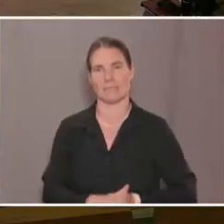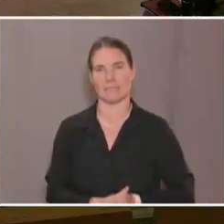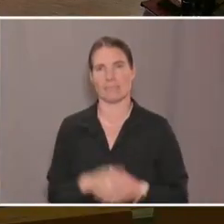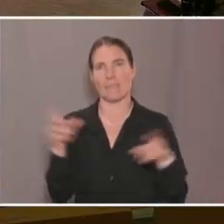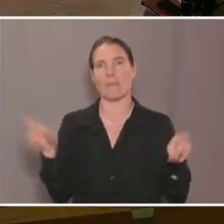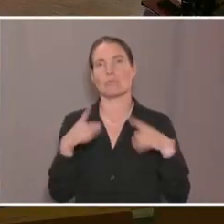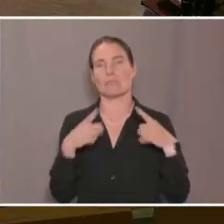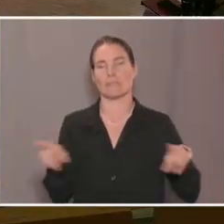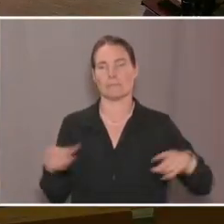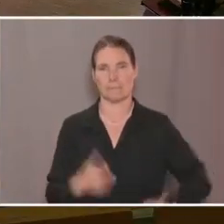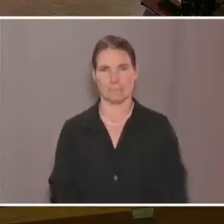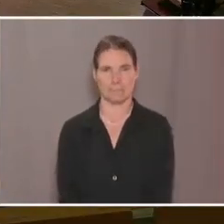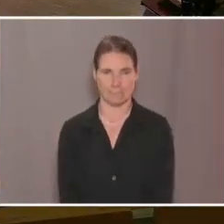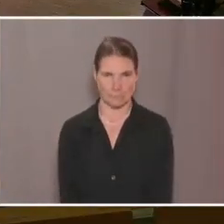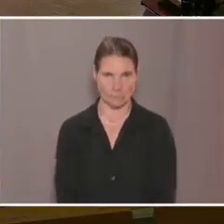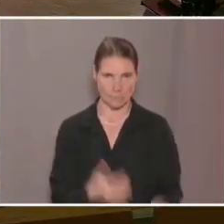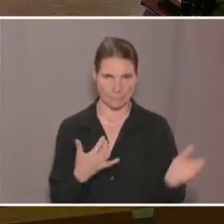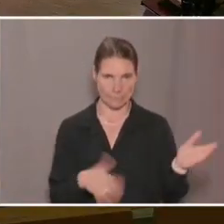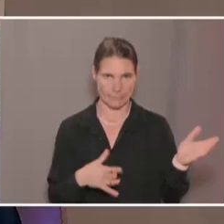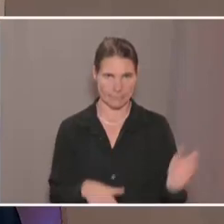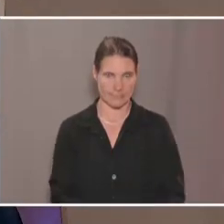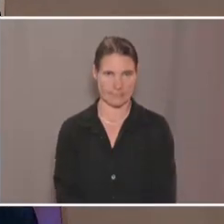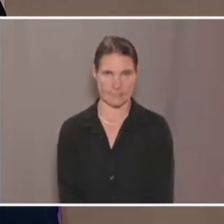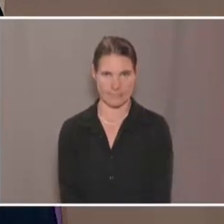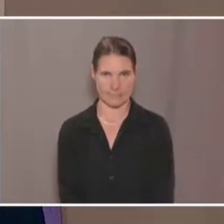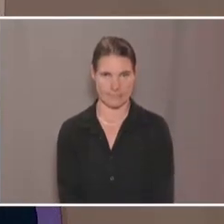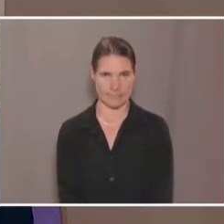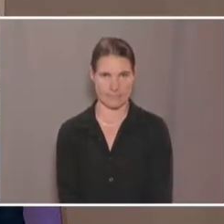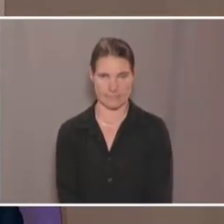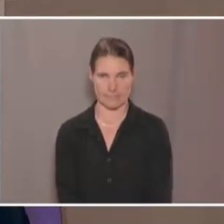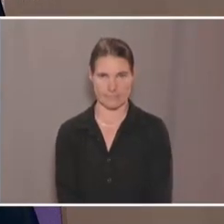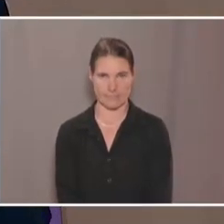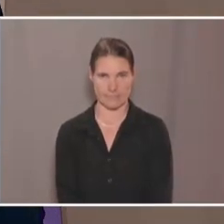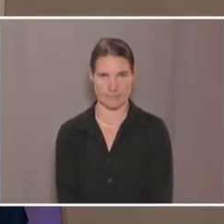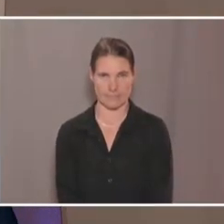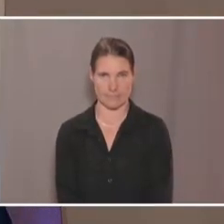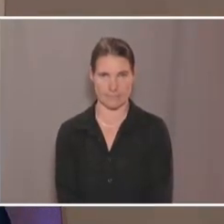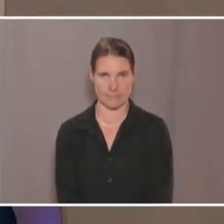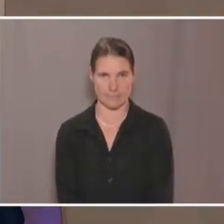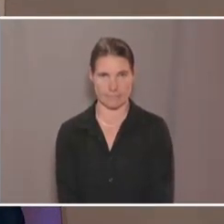Musik